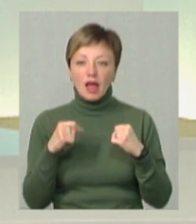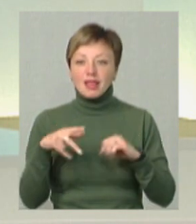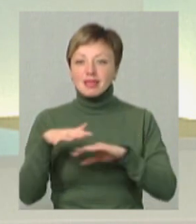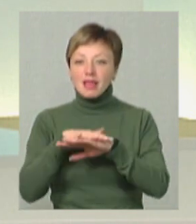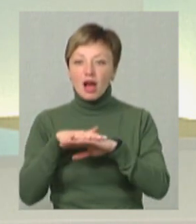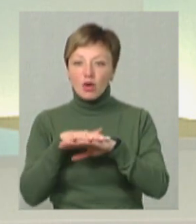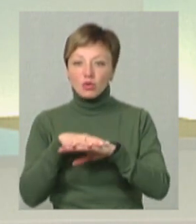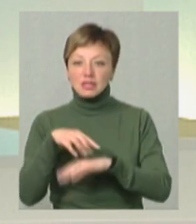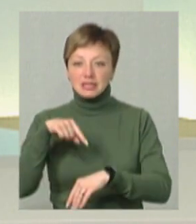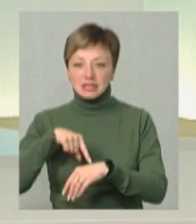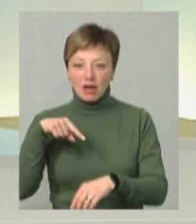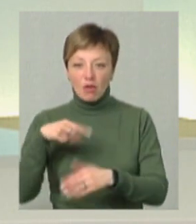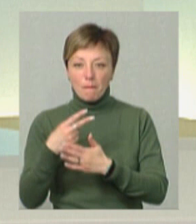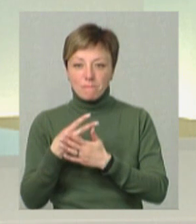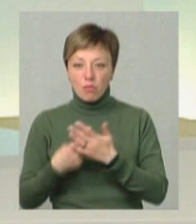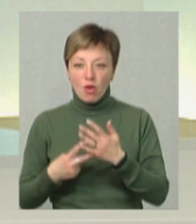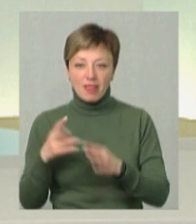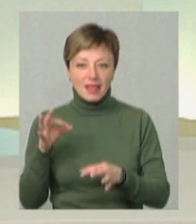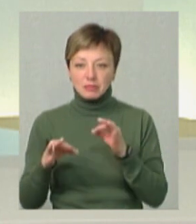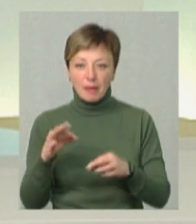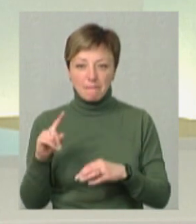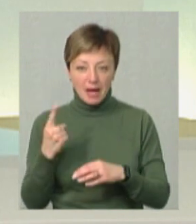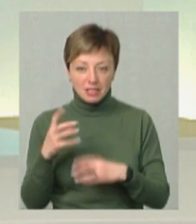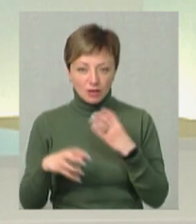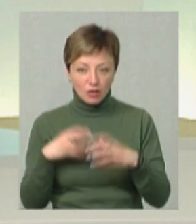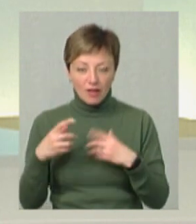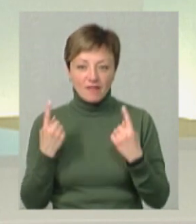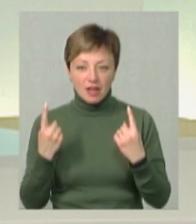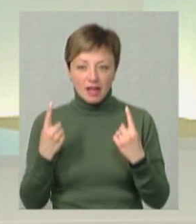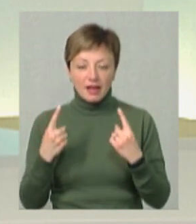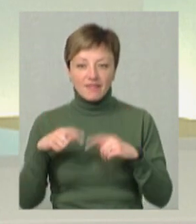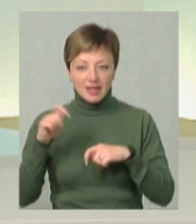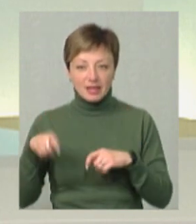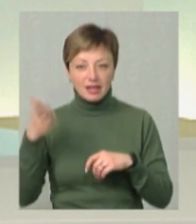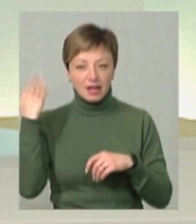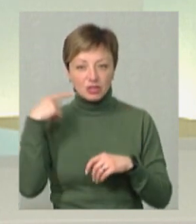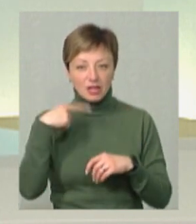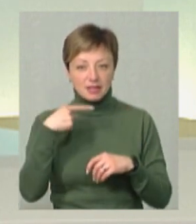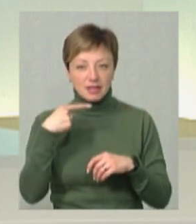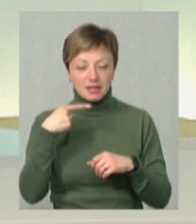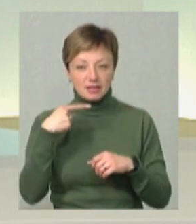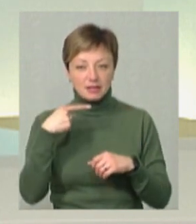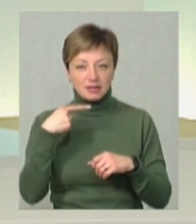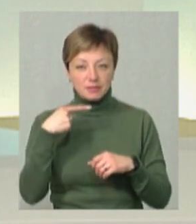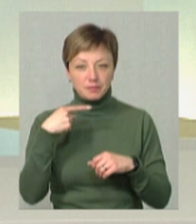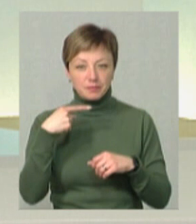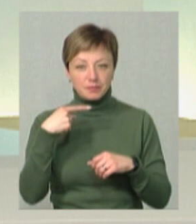народу, який зазнав поразки несправедливій Першій світовій війні, або Великій війні, як тоді казали.